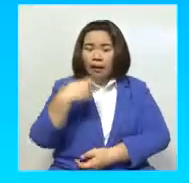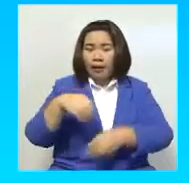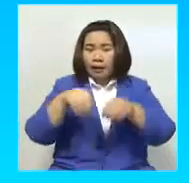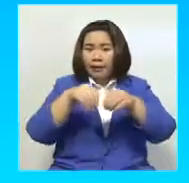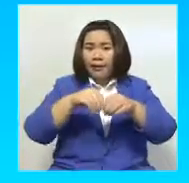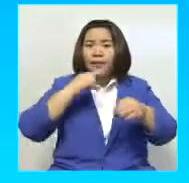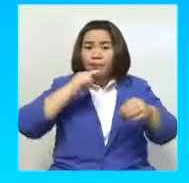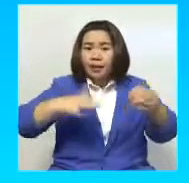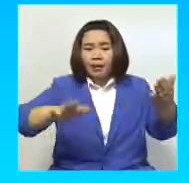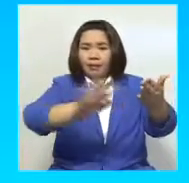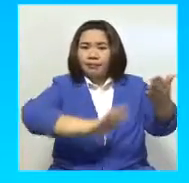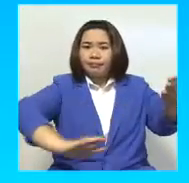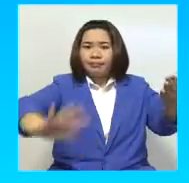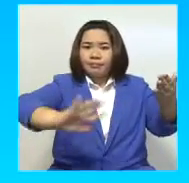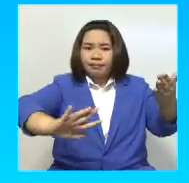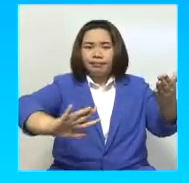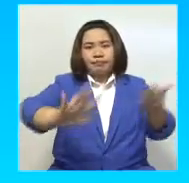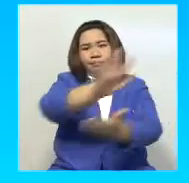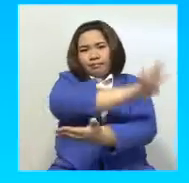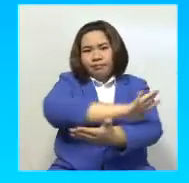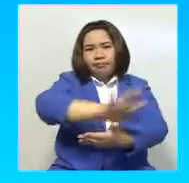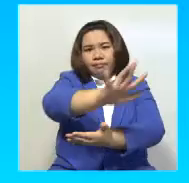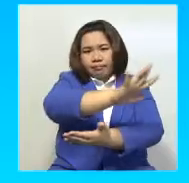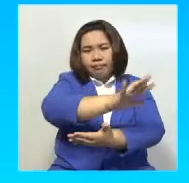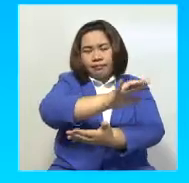ริเวณชายฝั่งภาคตะวันออกและภาคตะวันตกเนี่ยนะคะ